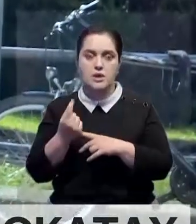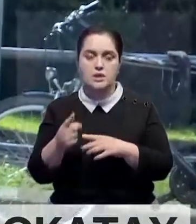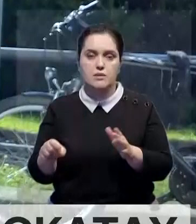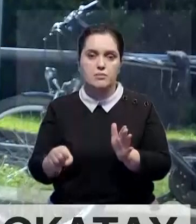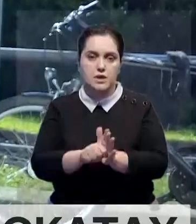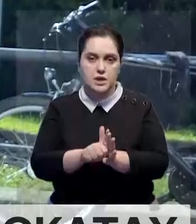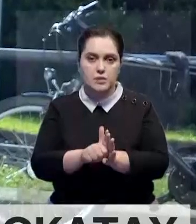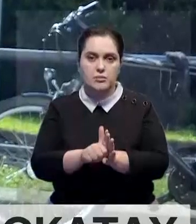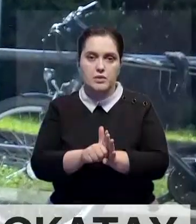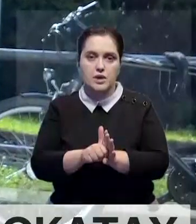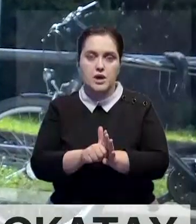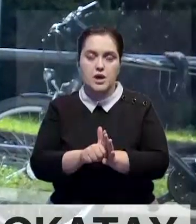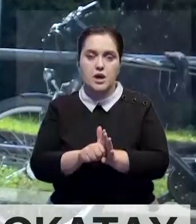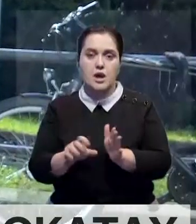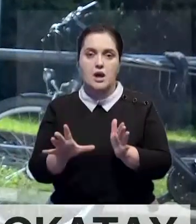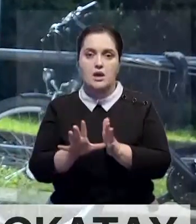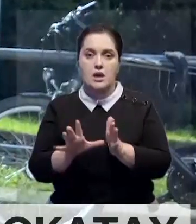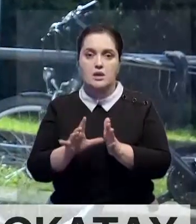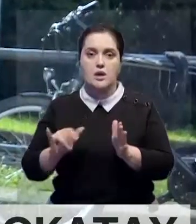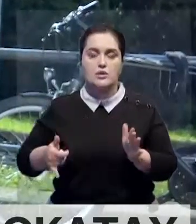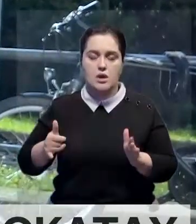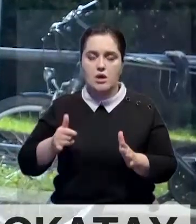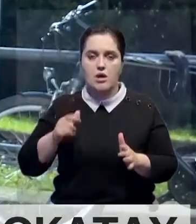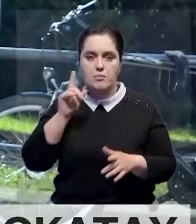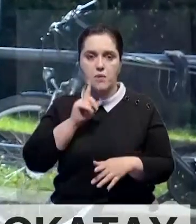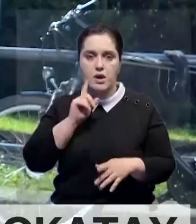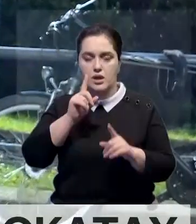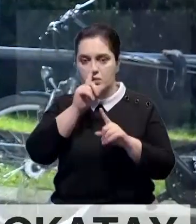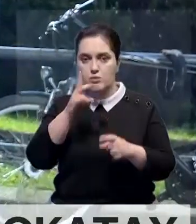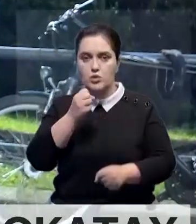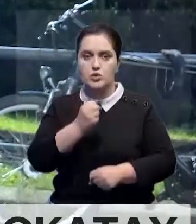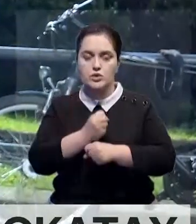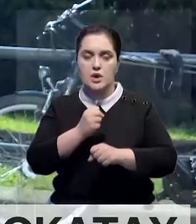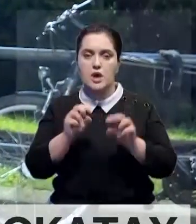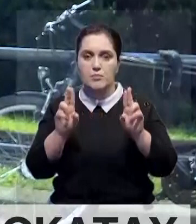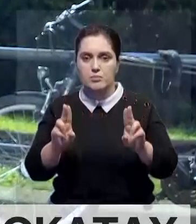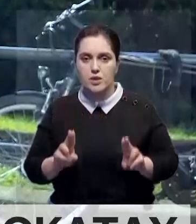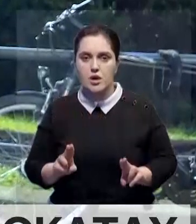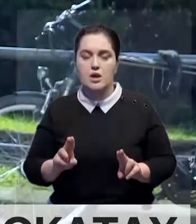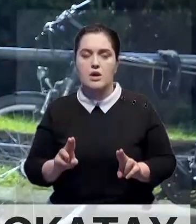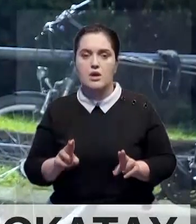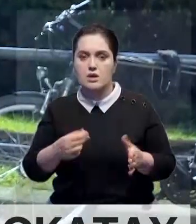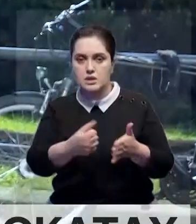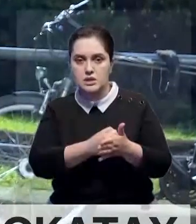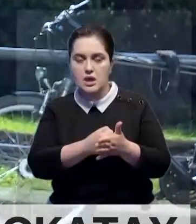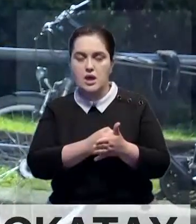погибли. Запрещать электроскутеры власти не намерены, но на ужесточение правил уже давно настаивают в